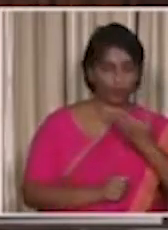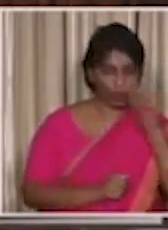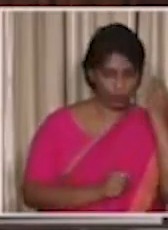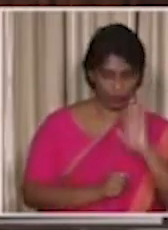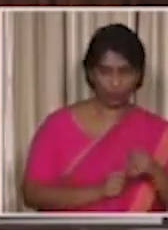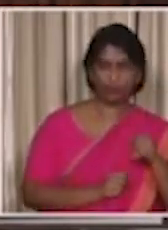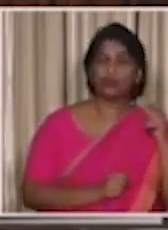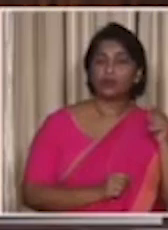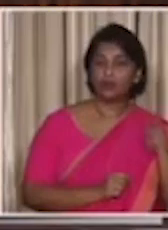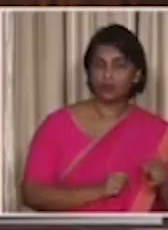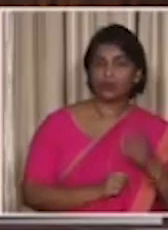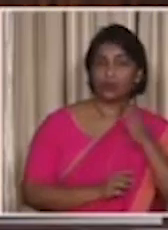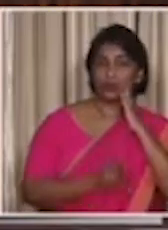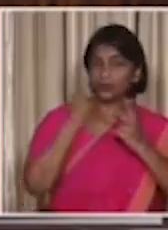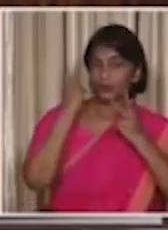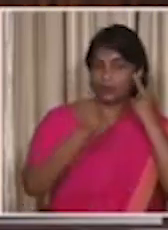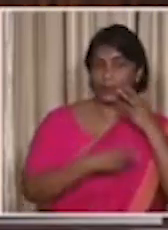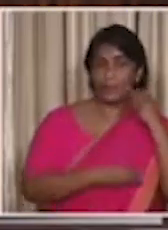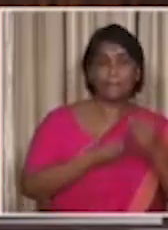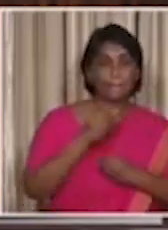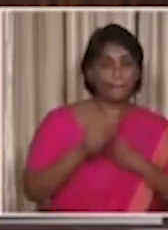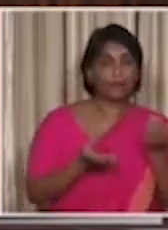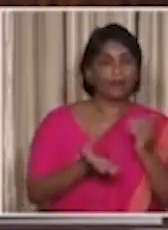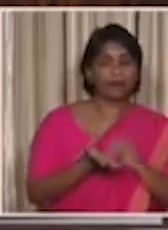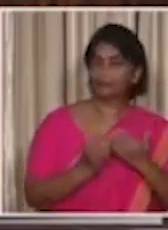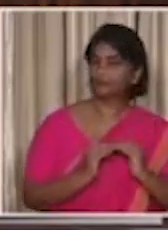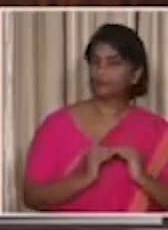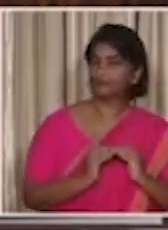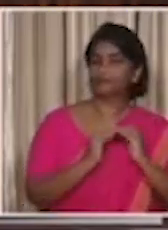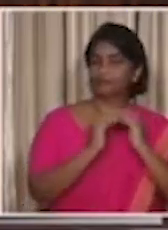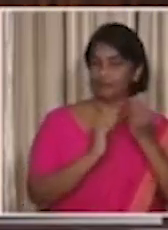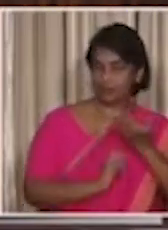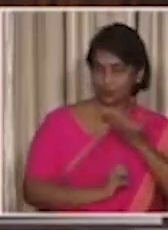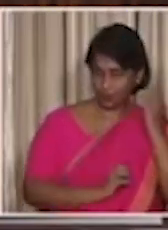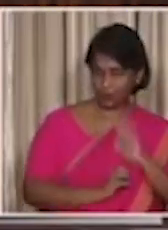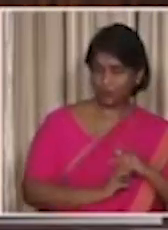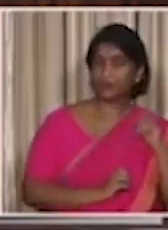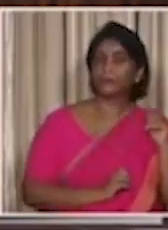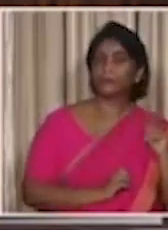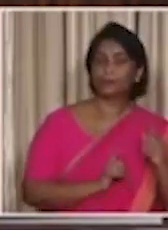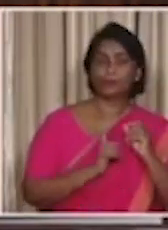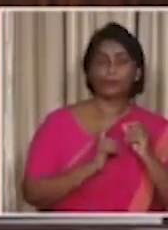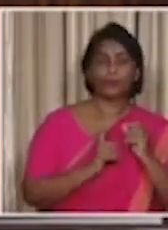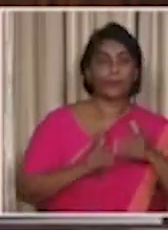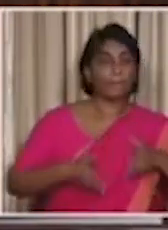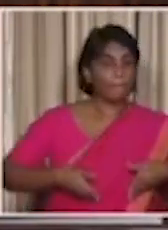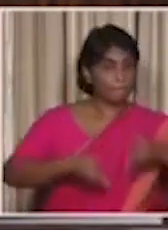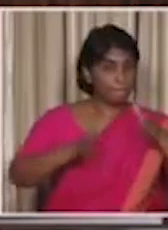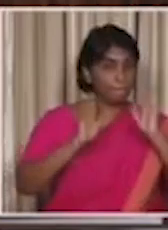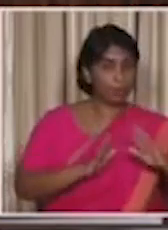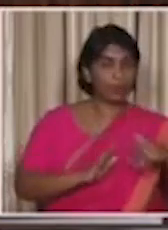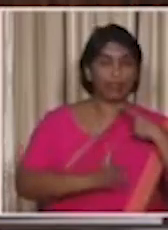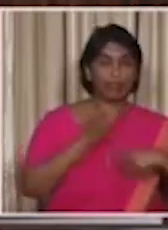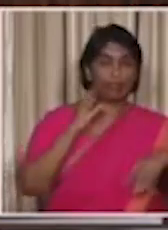තියෙනවා සංචාරක ව්‍යාපාරයේ යලි පණ ගන්නවන්ට අපට පුළුවන් වුණා පාරවල්